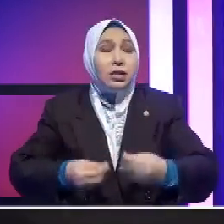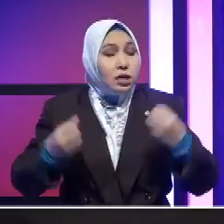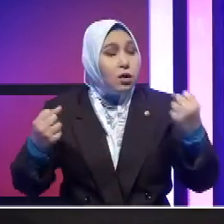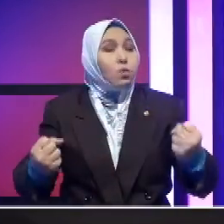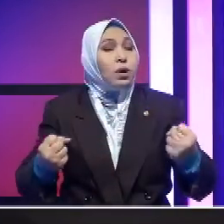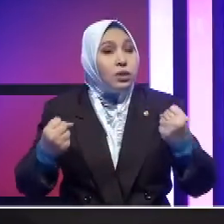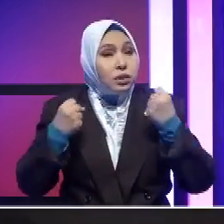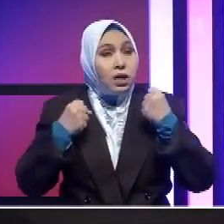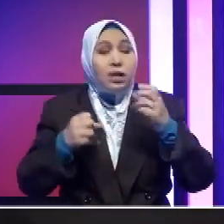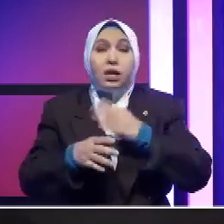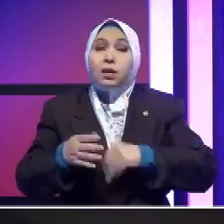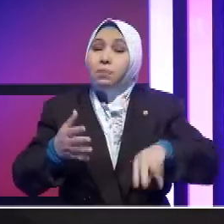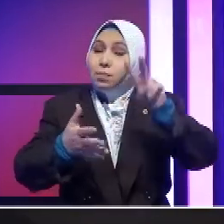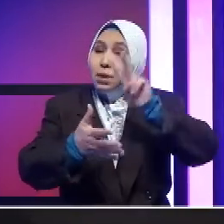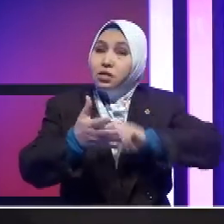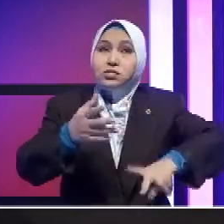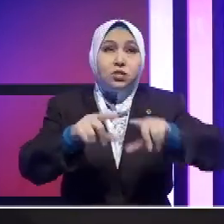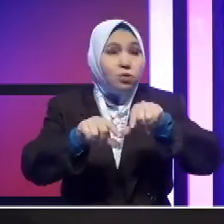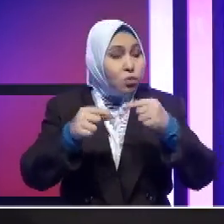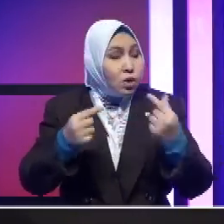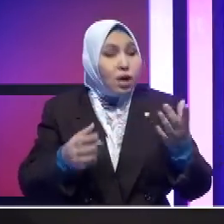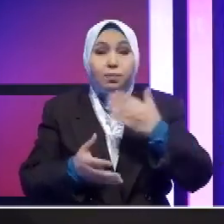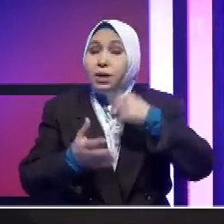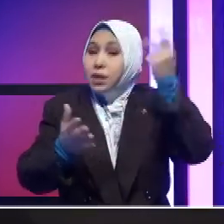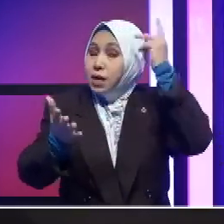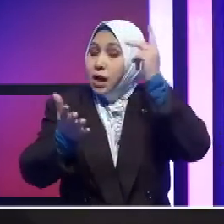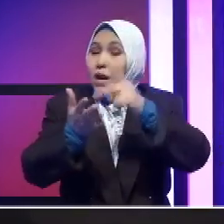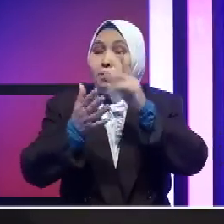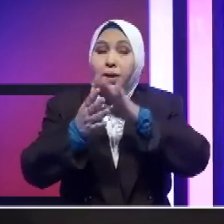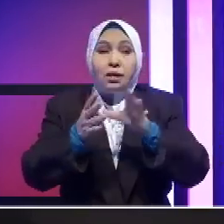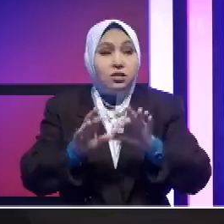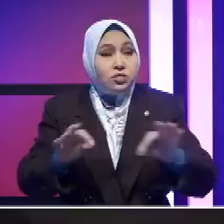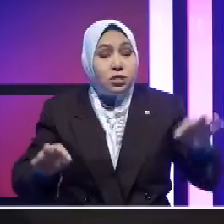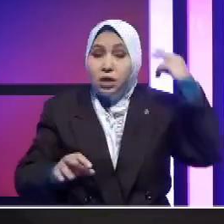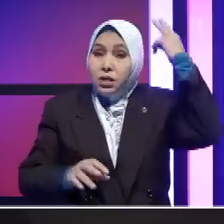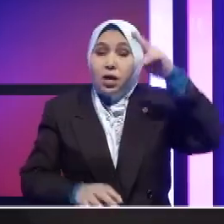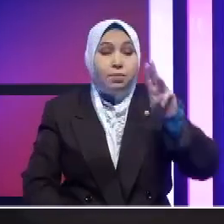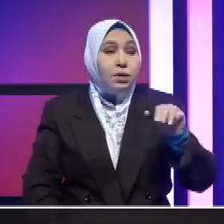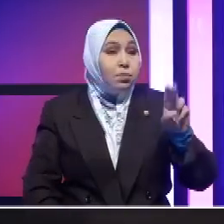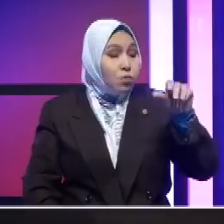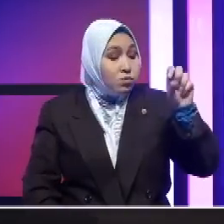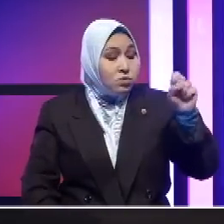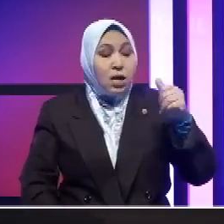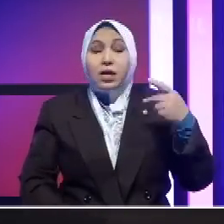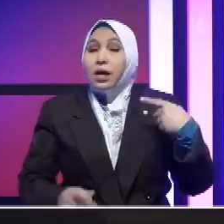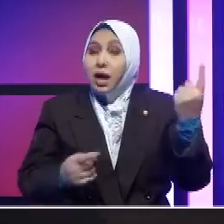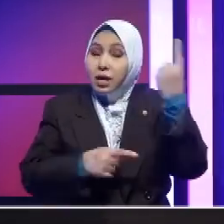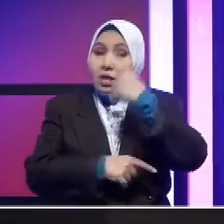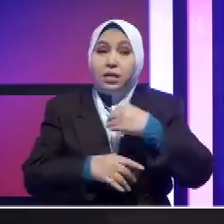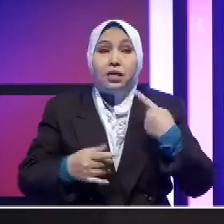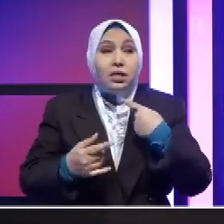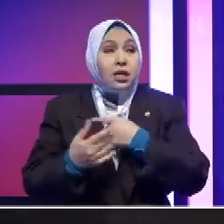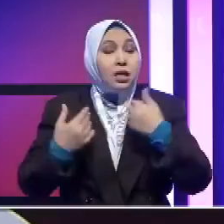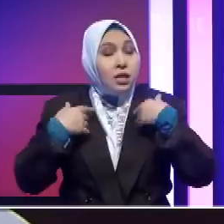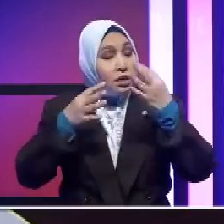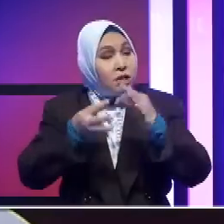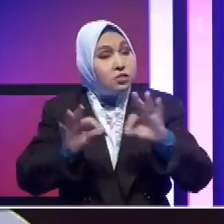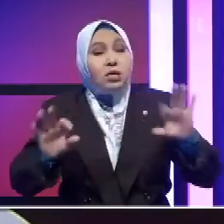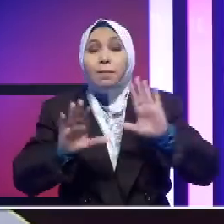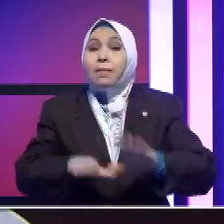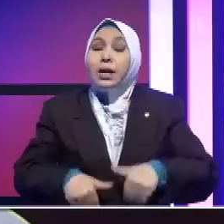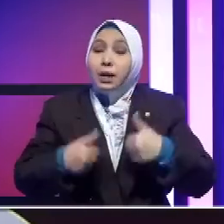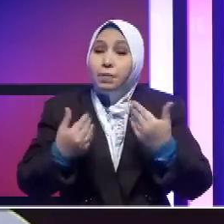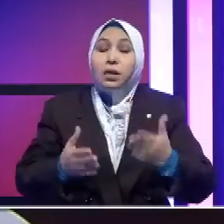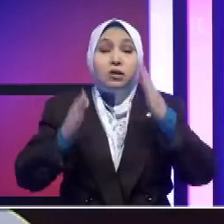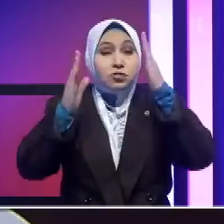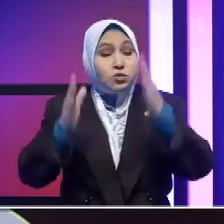Dah membaca Al-Quran, pengenalan kepada kisah Nabi Musa ya. Dan hari ini ada kisah bagaimana